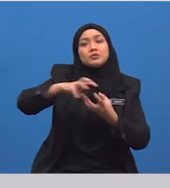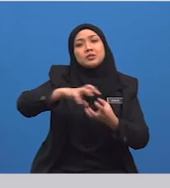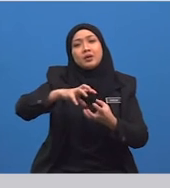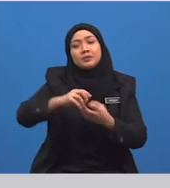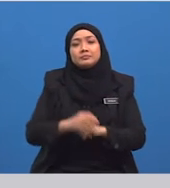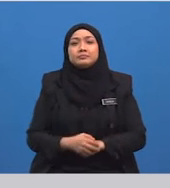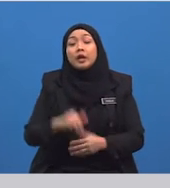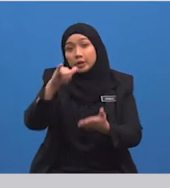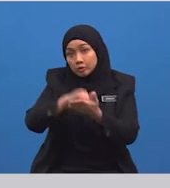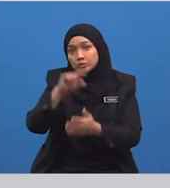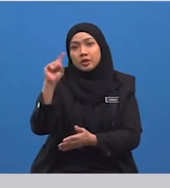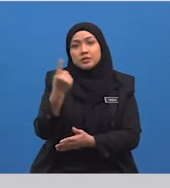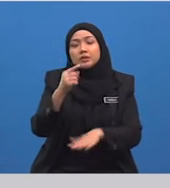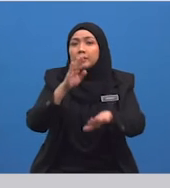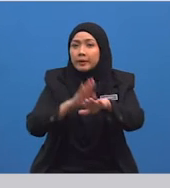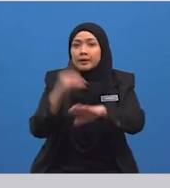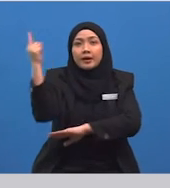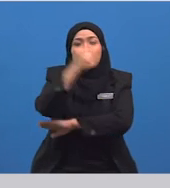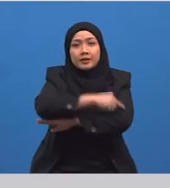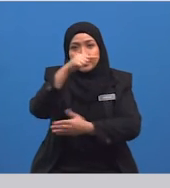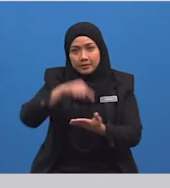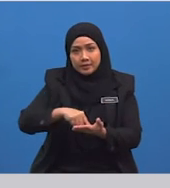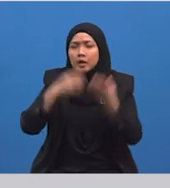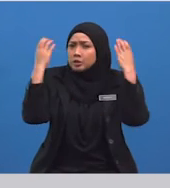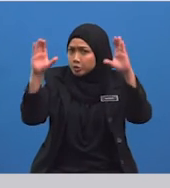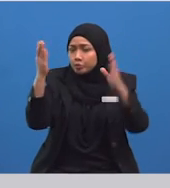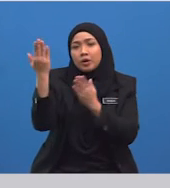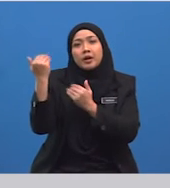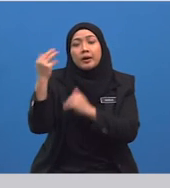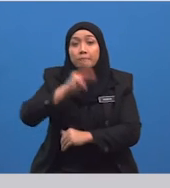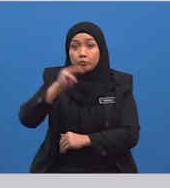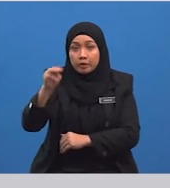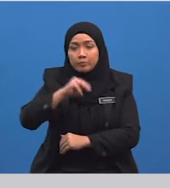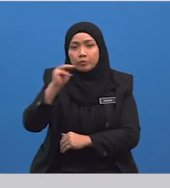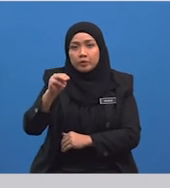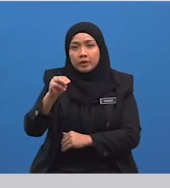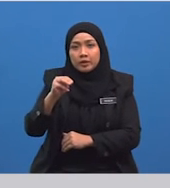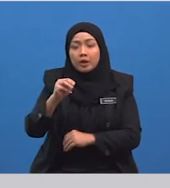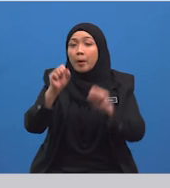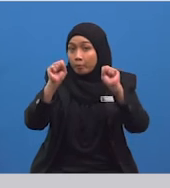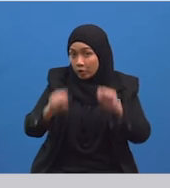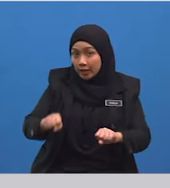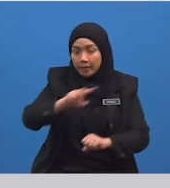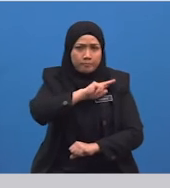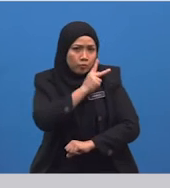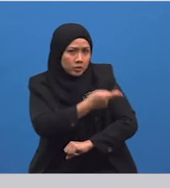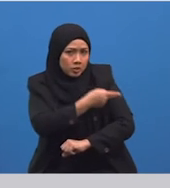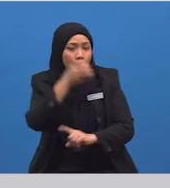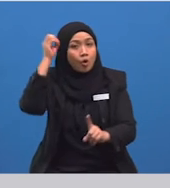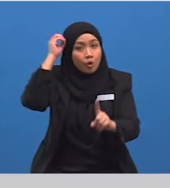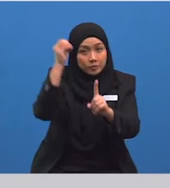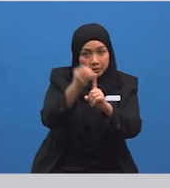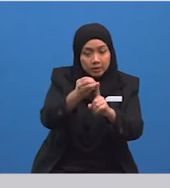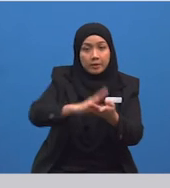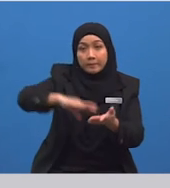sesi pembelajaran kita pada hari ini. Cikgu berharap murid-murid berjaya menguasai